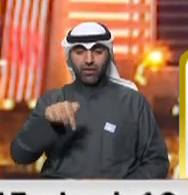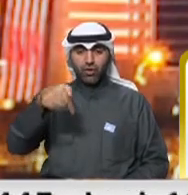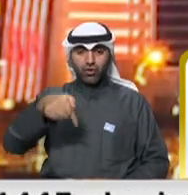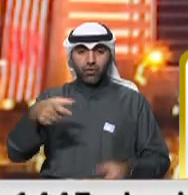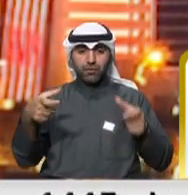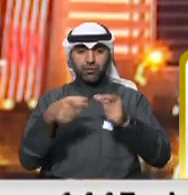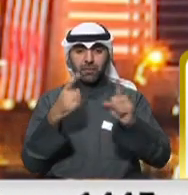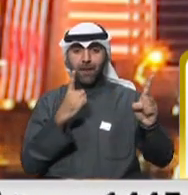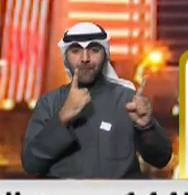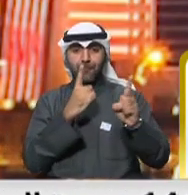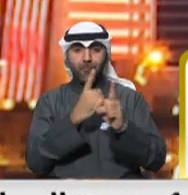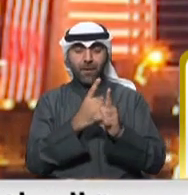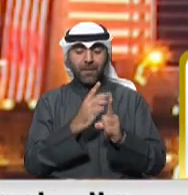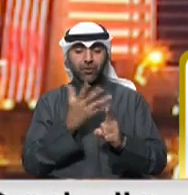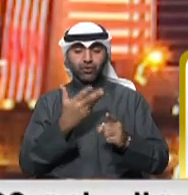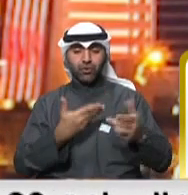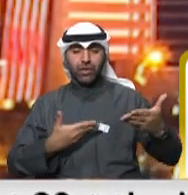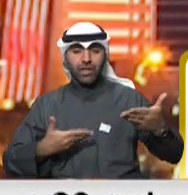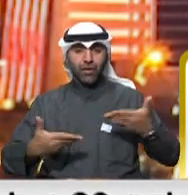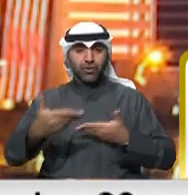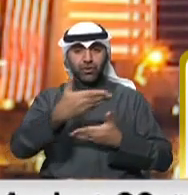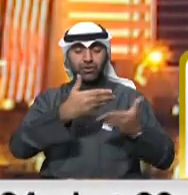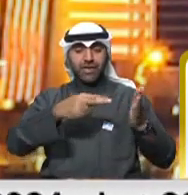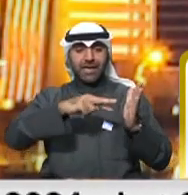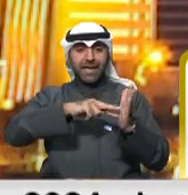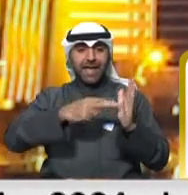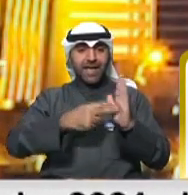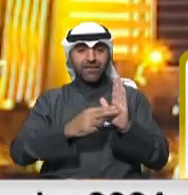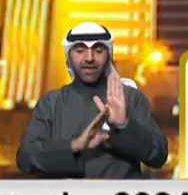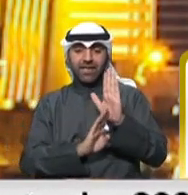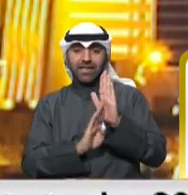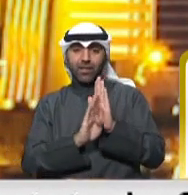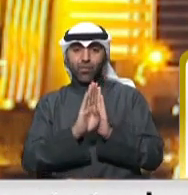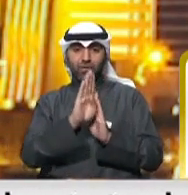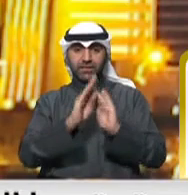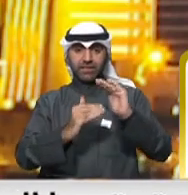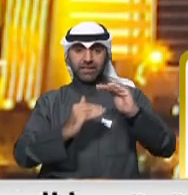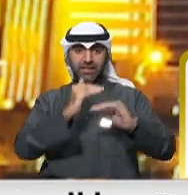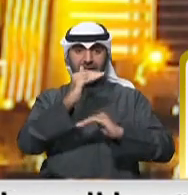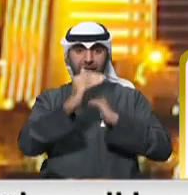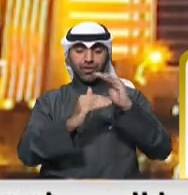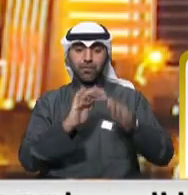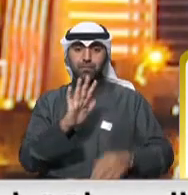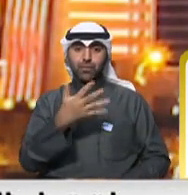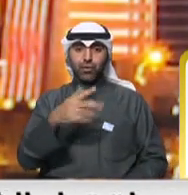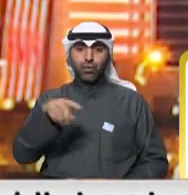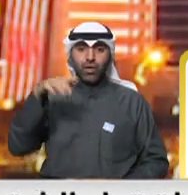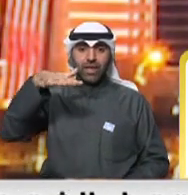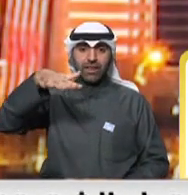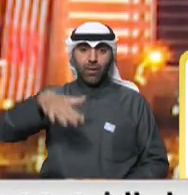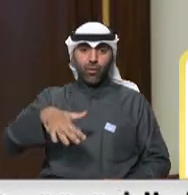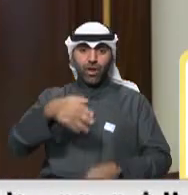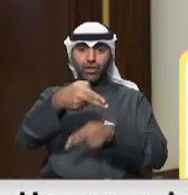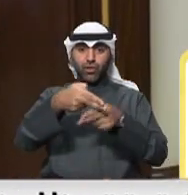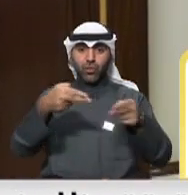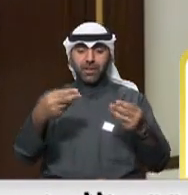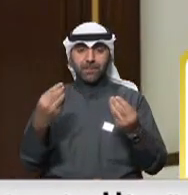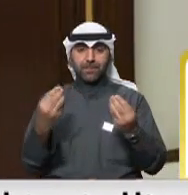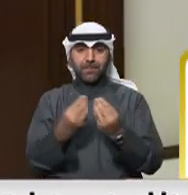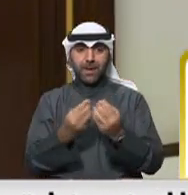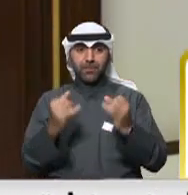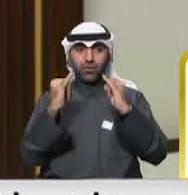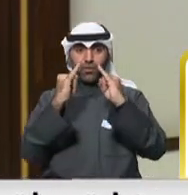أطر تعزيز التعاون الوثيق القائم بين دولة الكويت والإسكوا على كافة المستويات